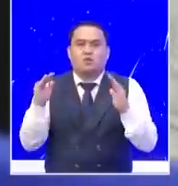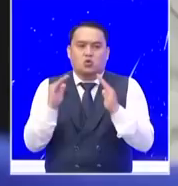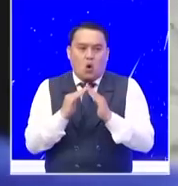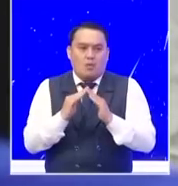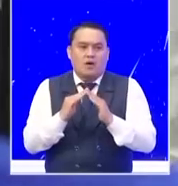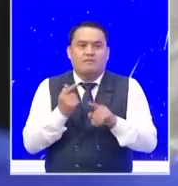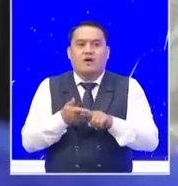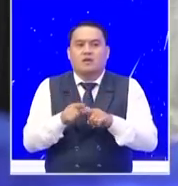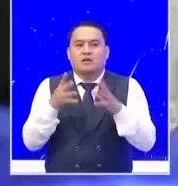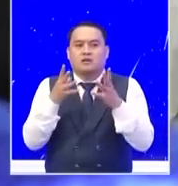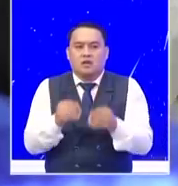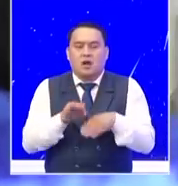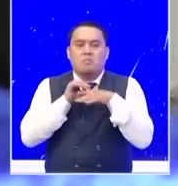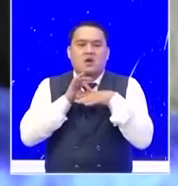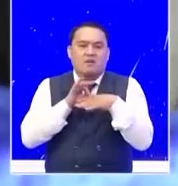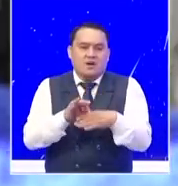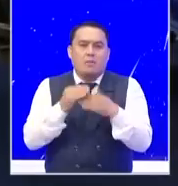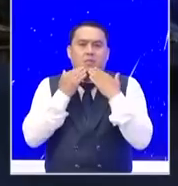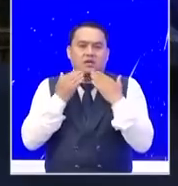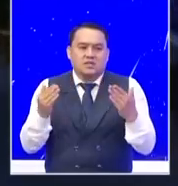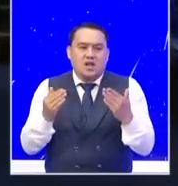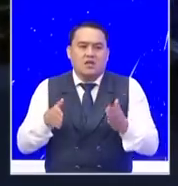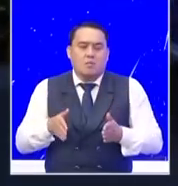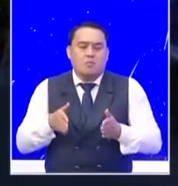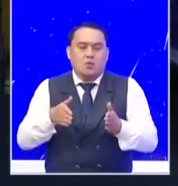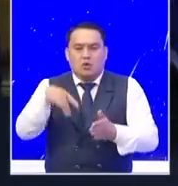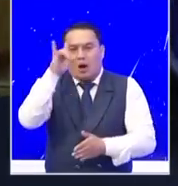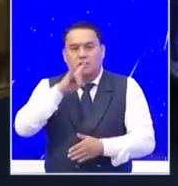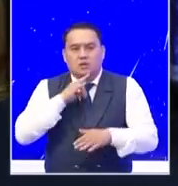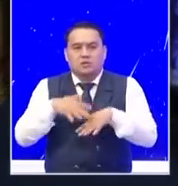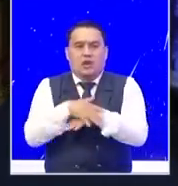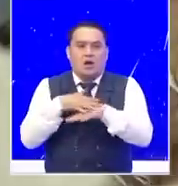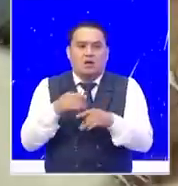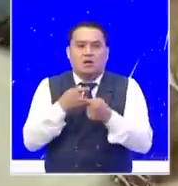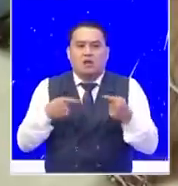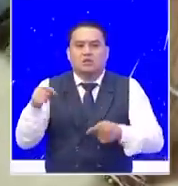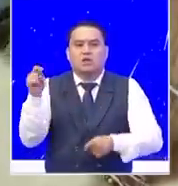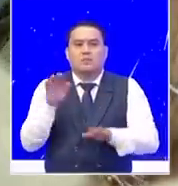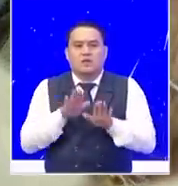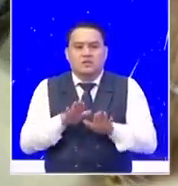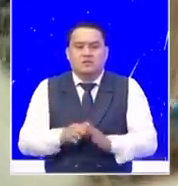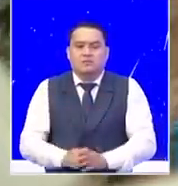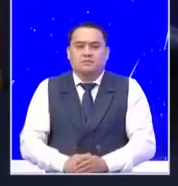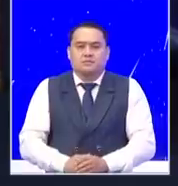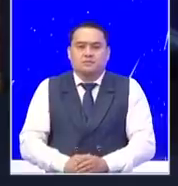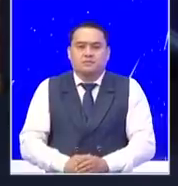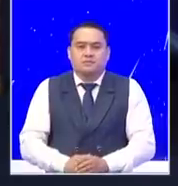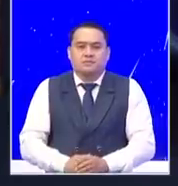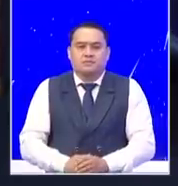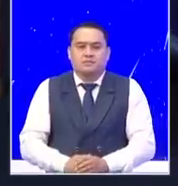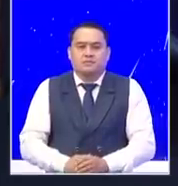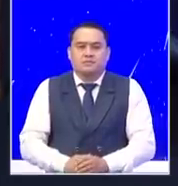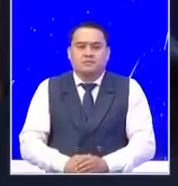откуда в этот день его проводили в последний путь сотни казахстанцев из разных уголков страны.